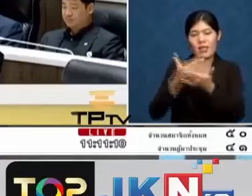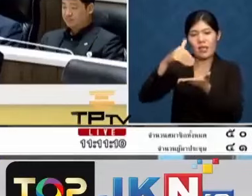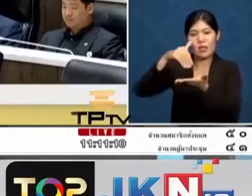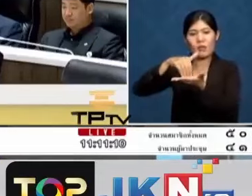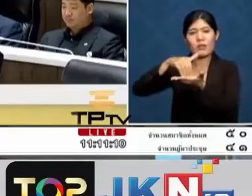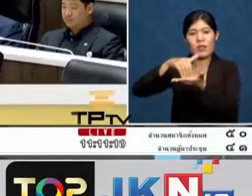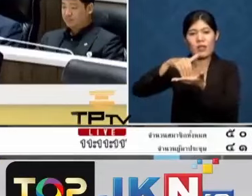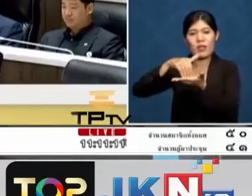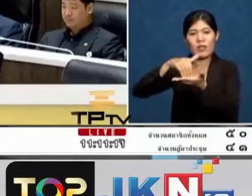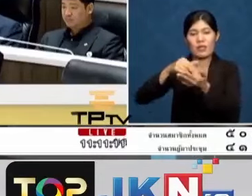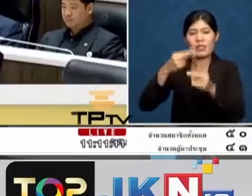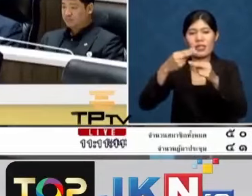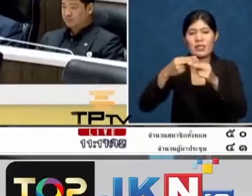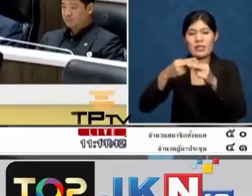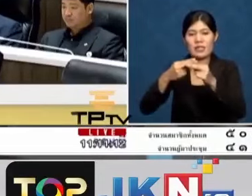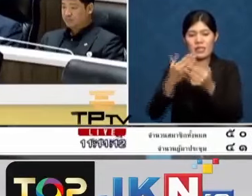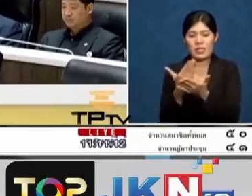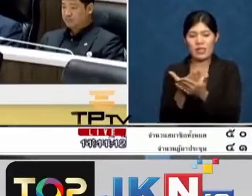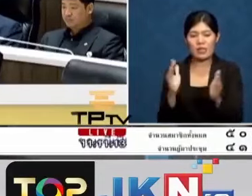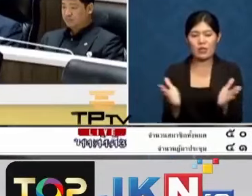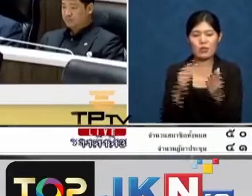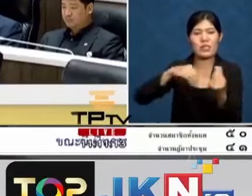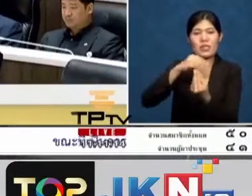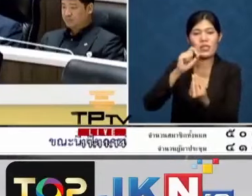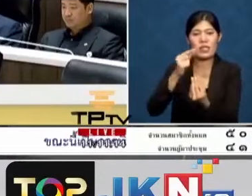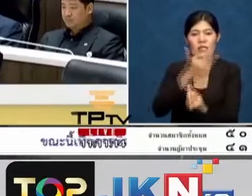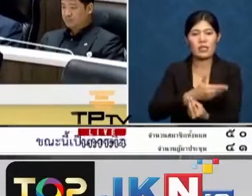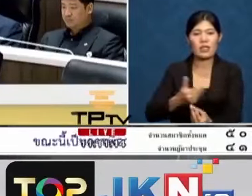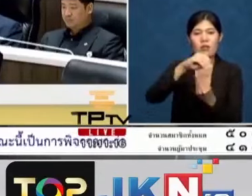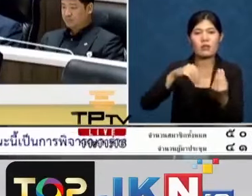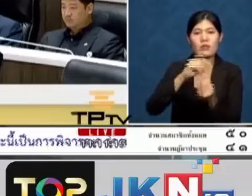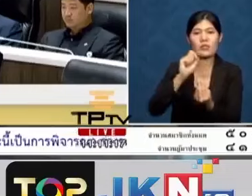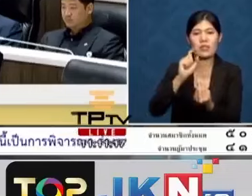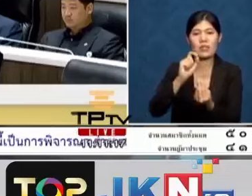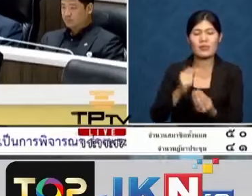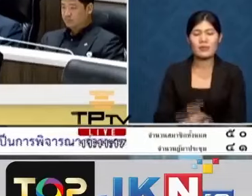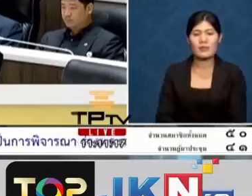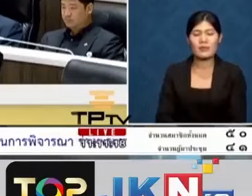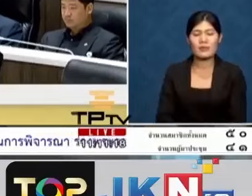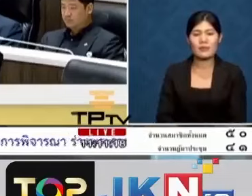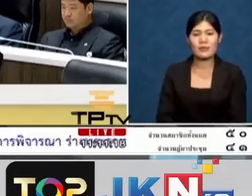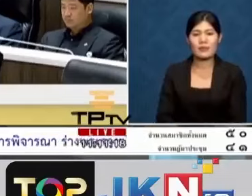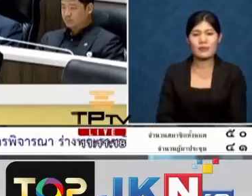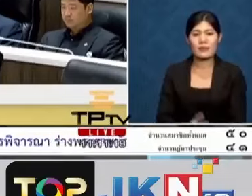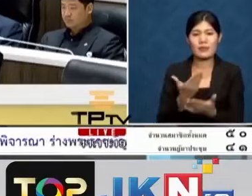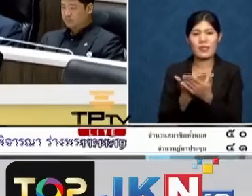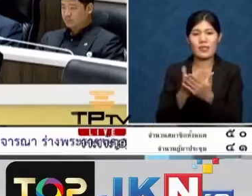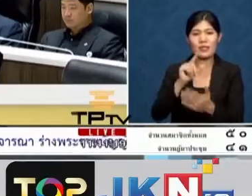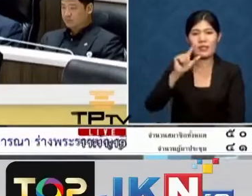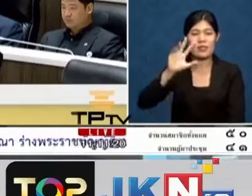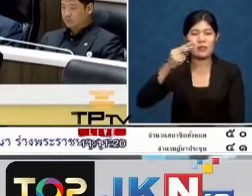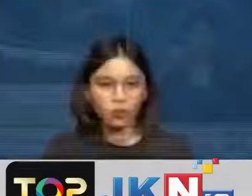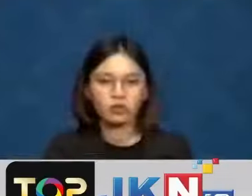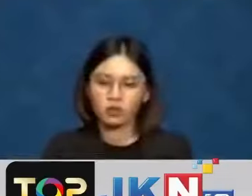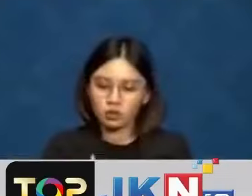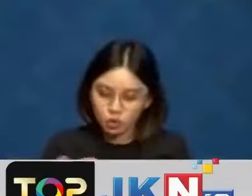สิ้นสุดหรือว่าเจ๊งของจริงครับเพราะฉะนั้นผมเรียนนะครับให้ทุกท่านนั้นได้ร่วมกันผลักดั